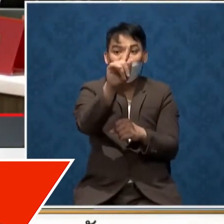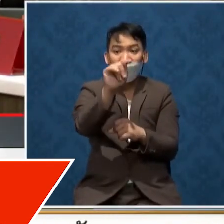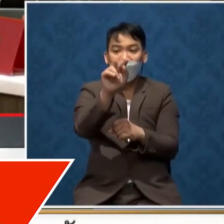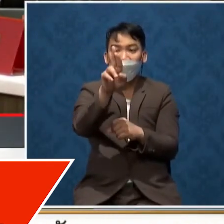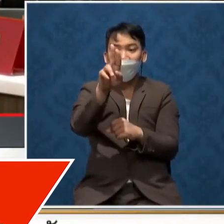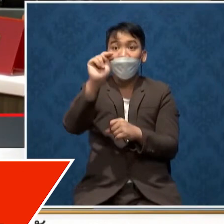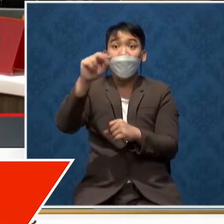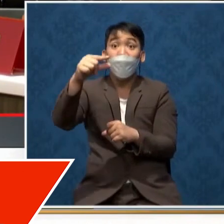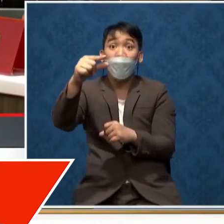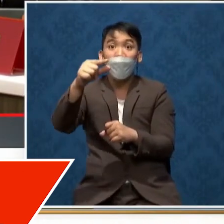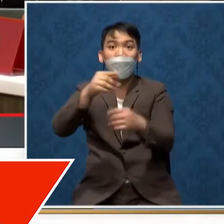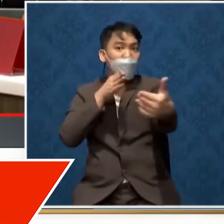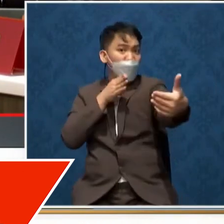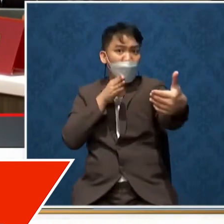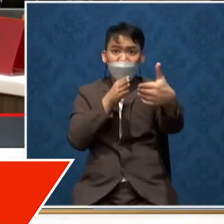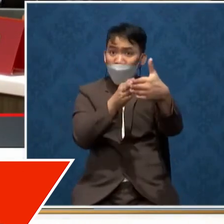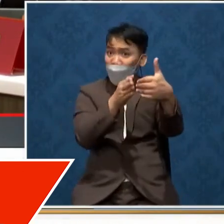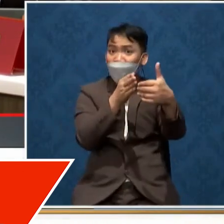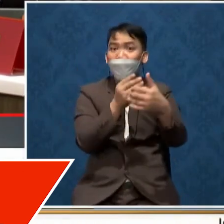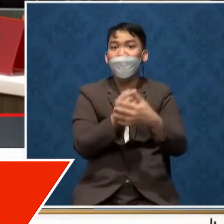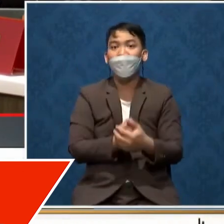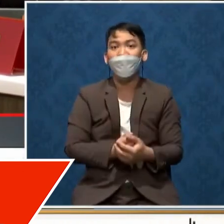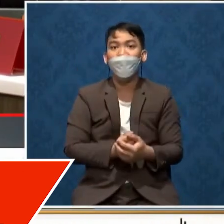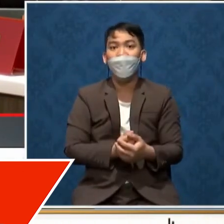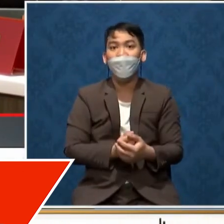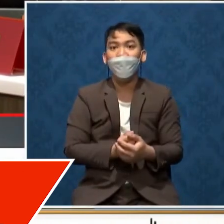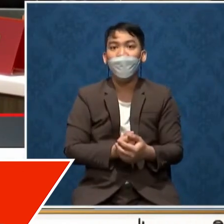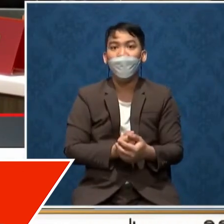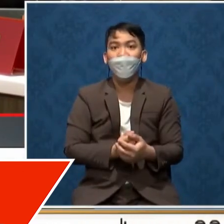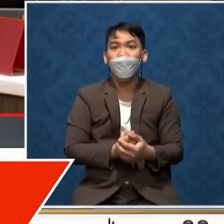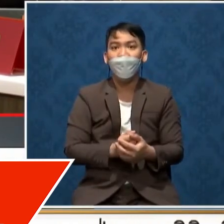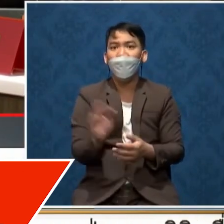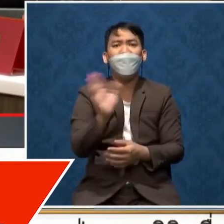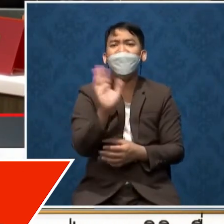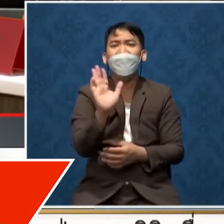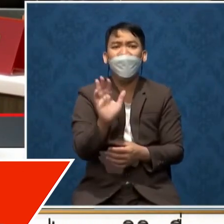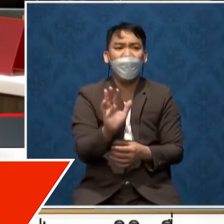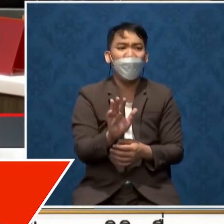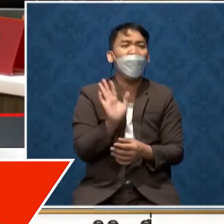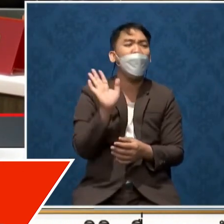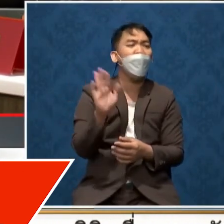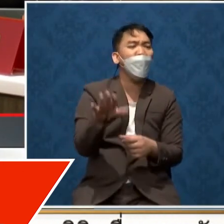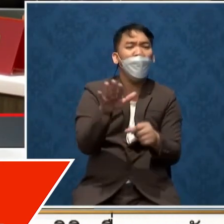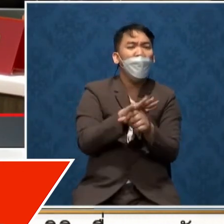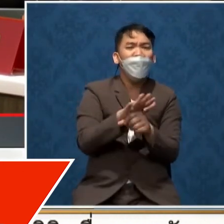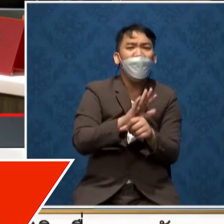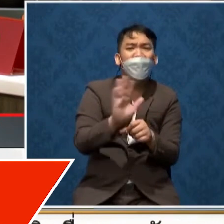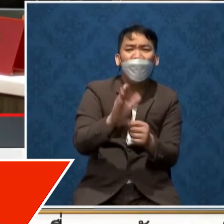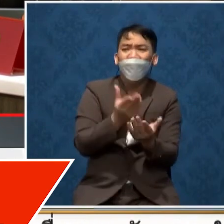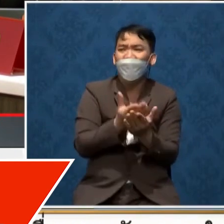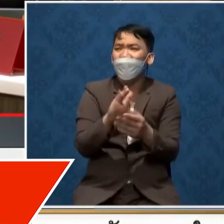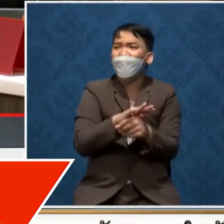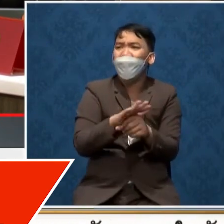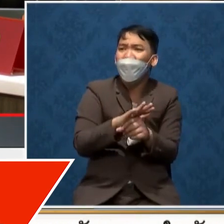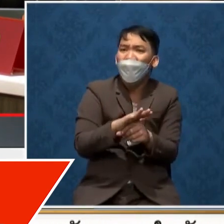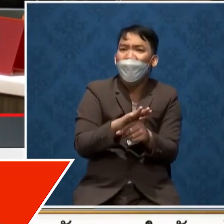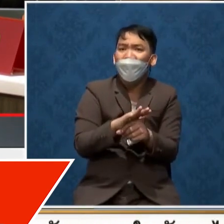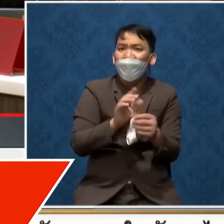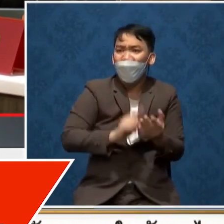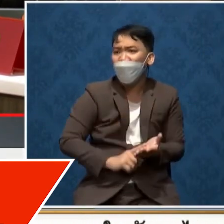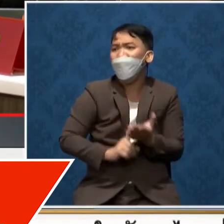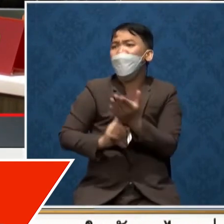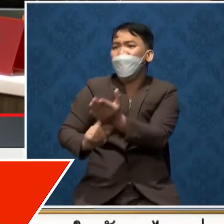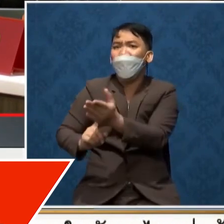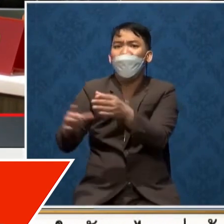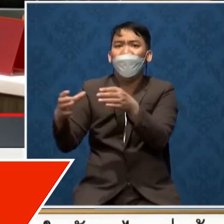ำร้องขอไม่เพียงพอของหน่วยตามรัฐธรรมนูญไปให้สำนักงบประมาณพิจารณาแล้วตั